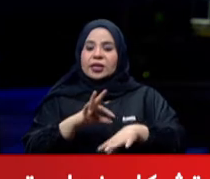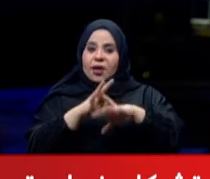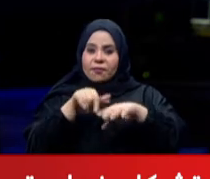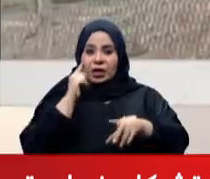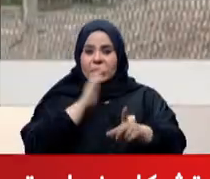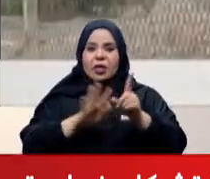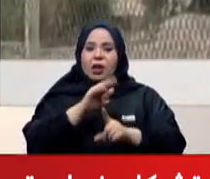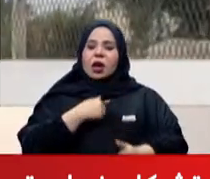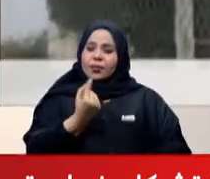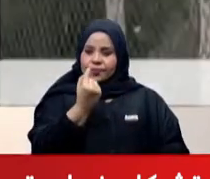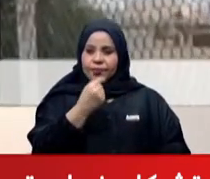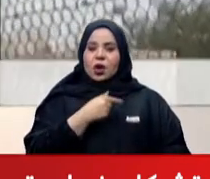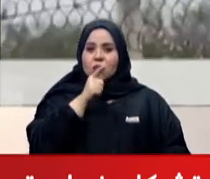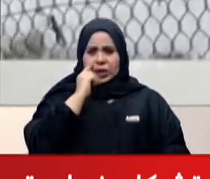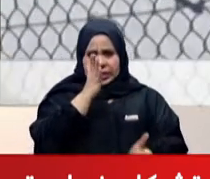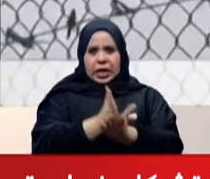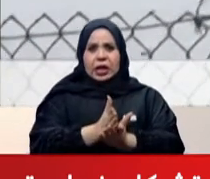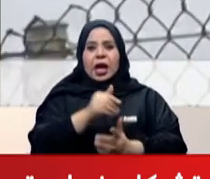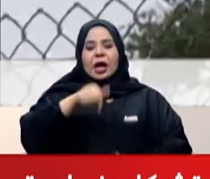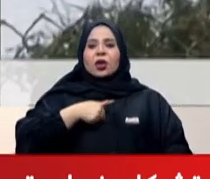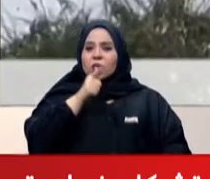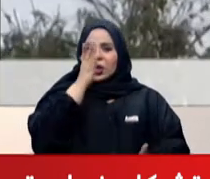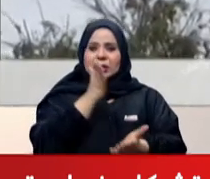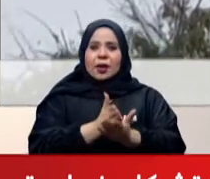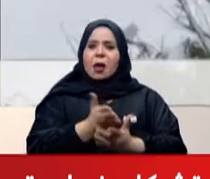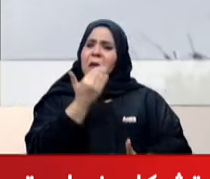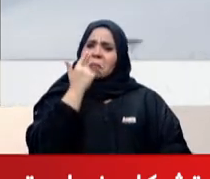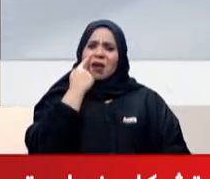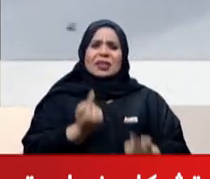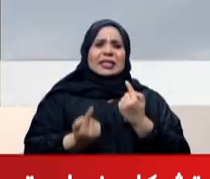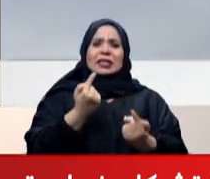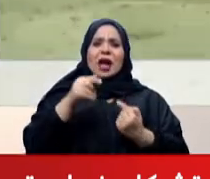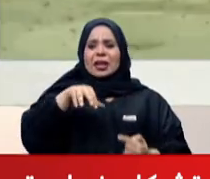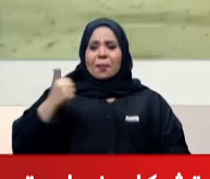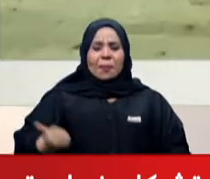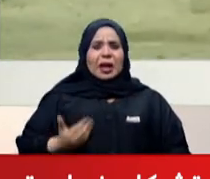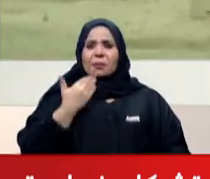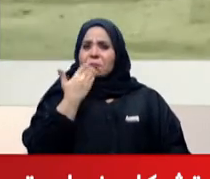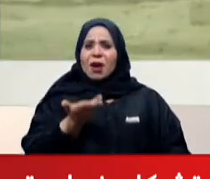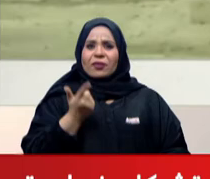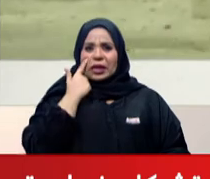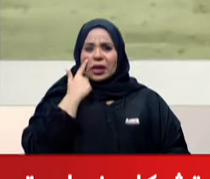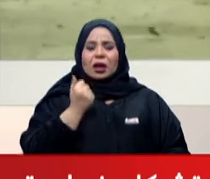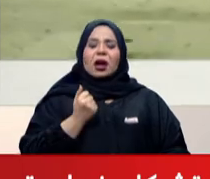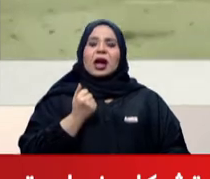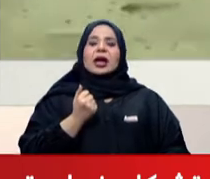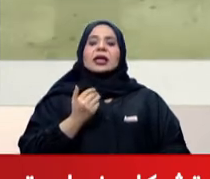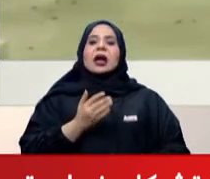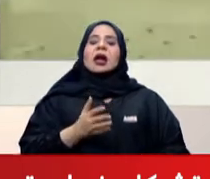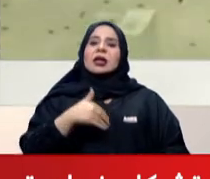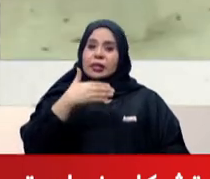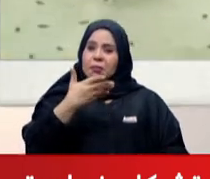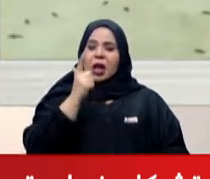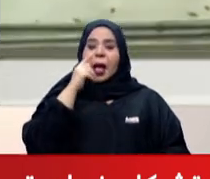بقول لك، يعني احنا خلينا نكون واقعيين، احنا حقيقة ما عندنا محاصيل زراعية ولا نخاف من الجراد على محاصيلنا الزراعية. ربما بعض